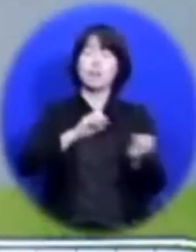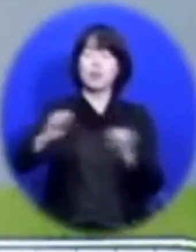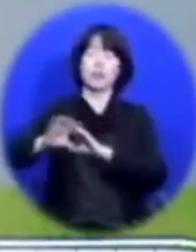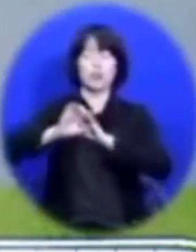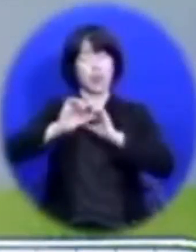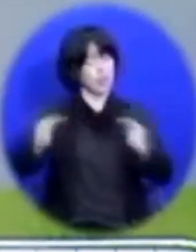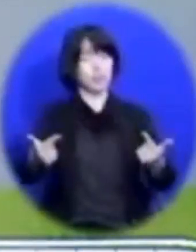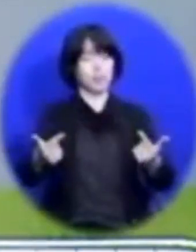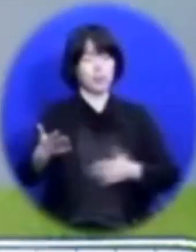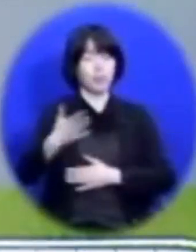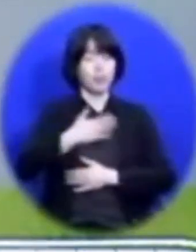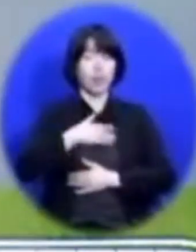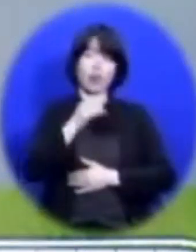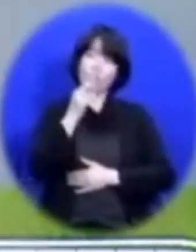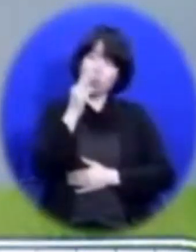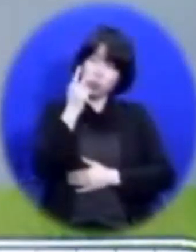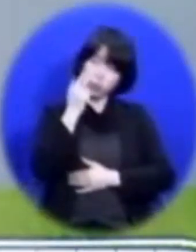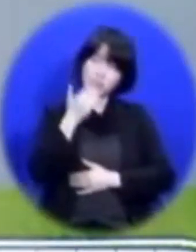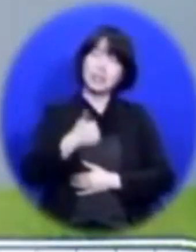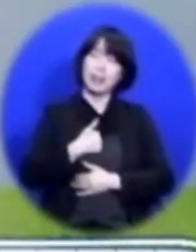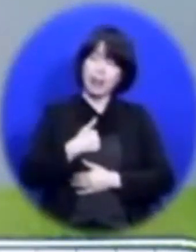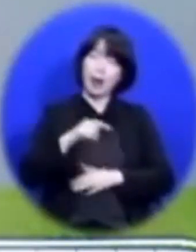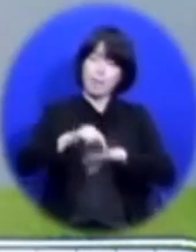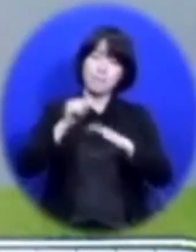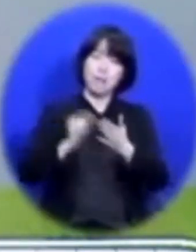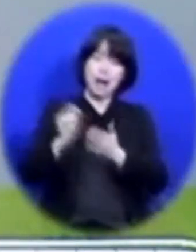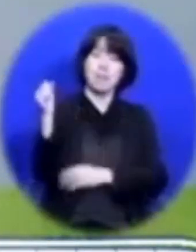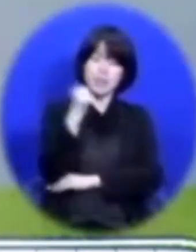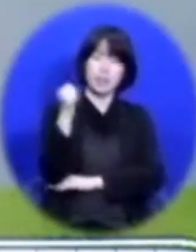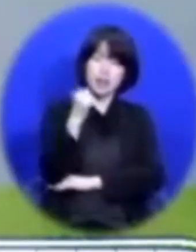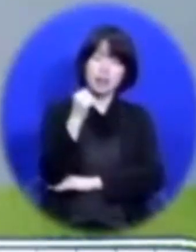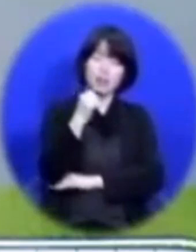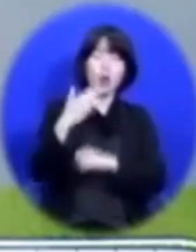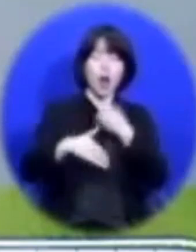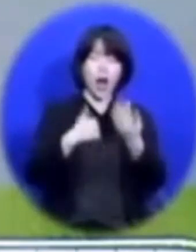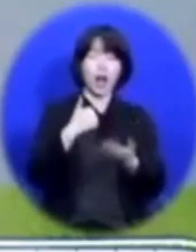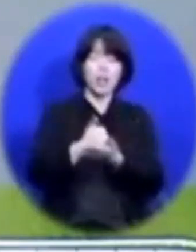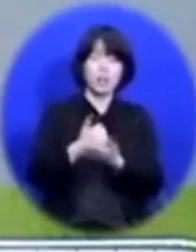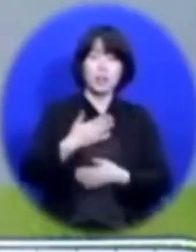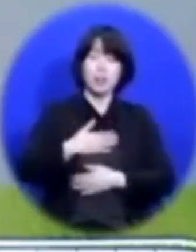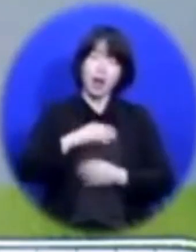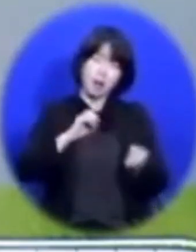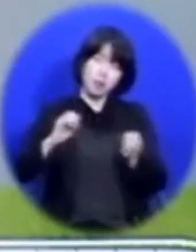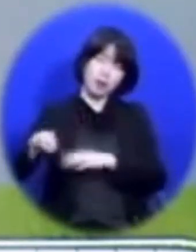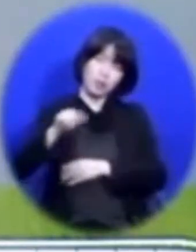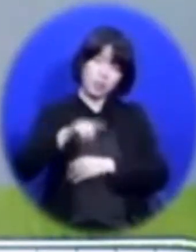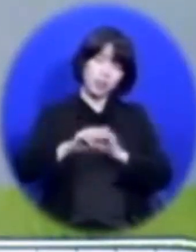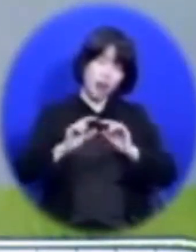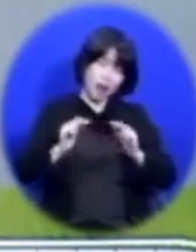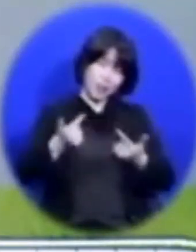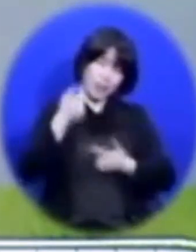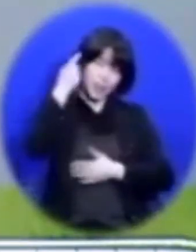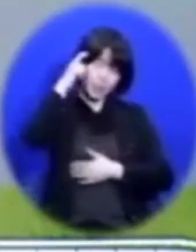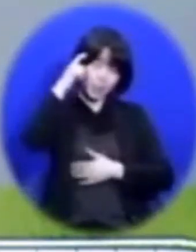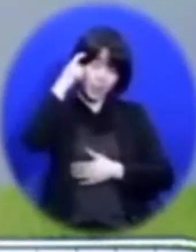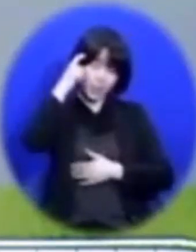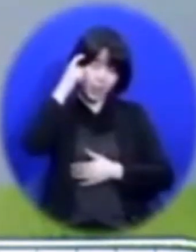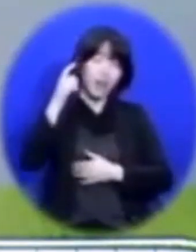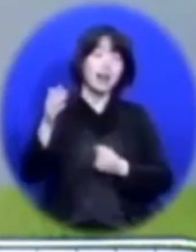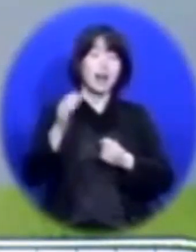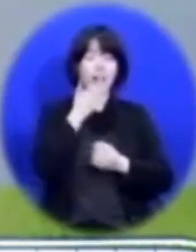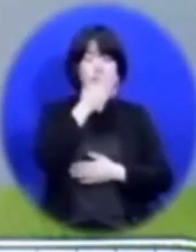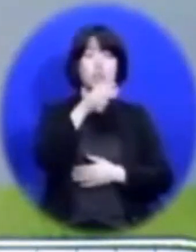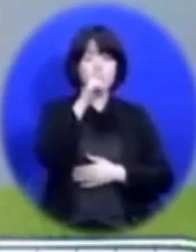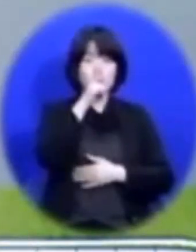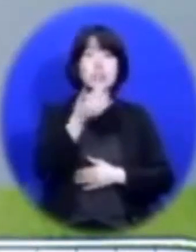것은아닙니다.당신은 흔들리며"혹시하나님이 나를버리신건아닐까?"라고생각할지도